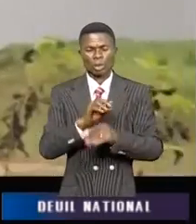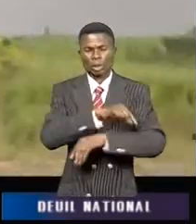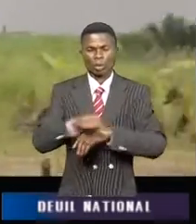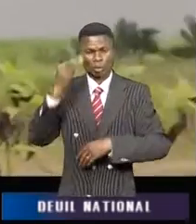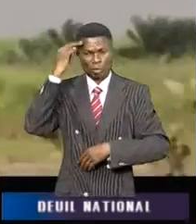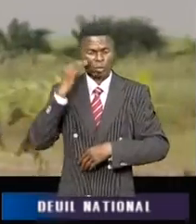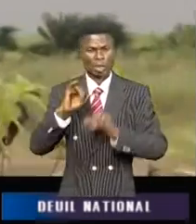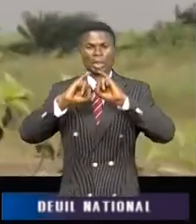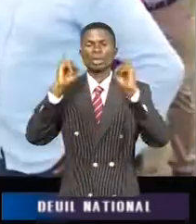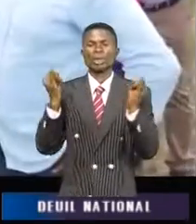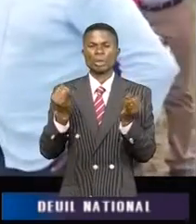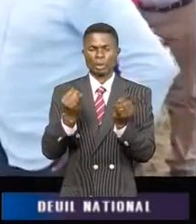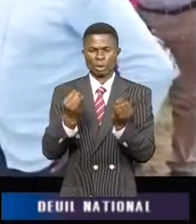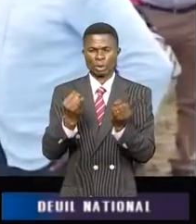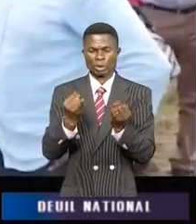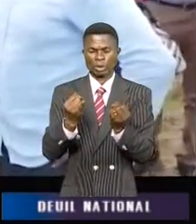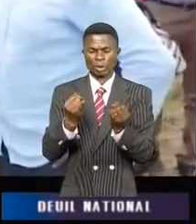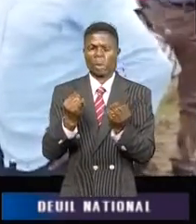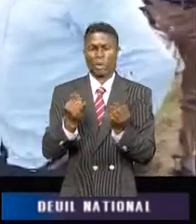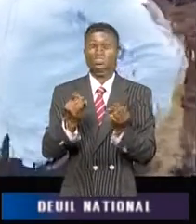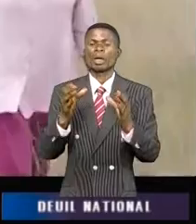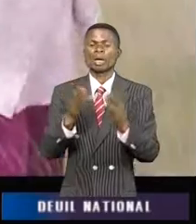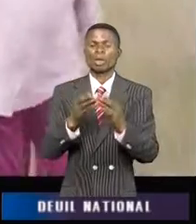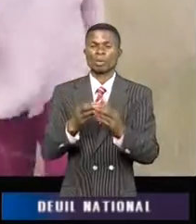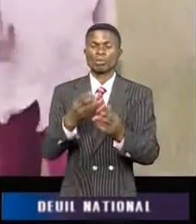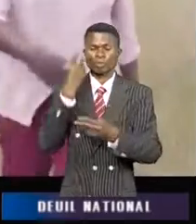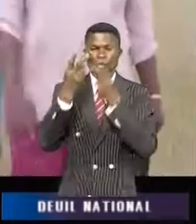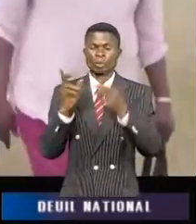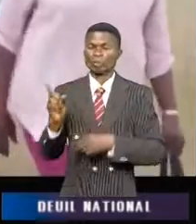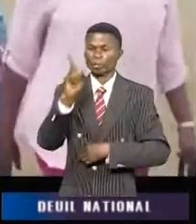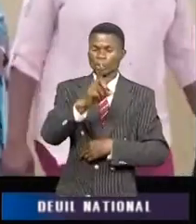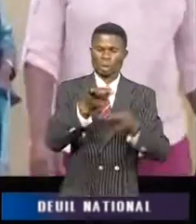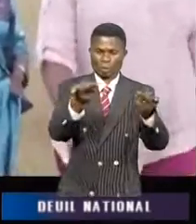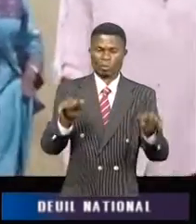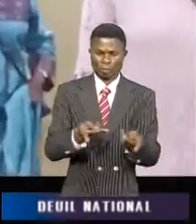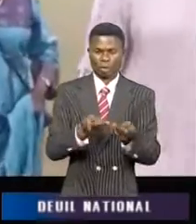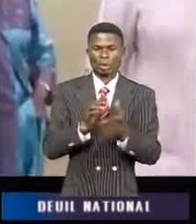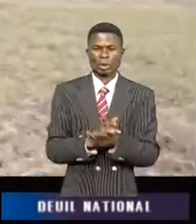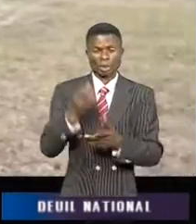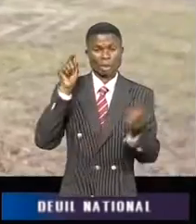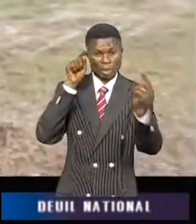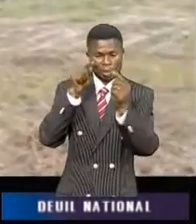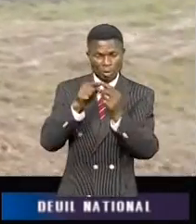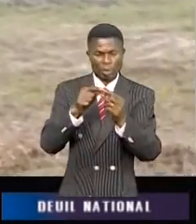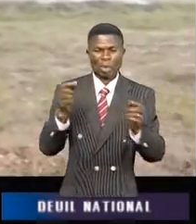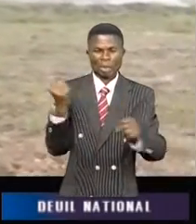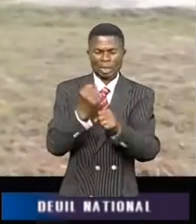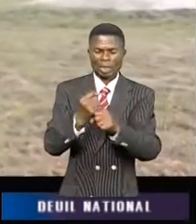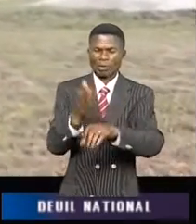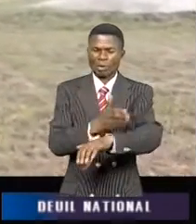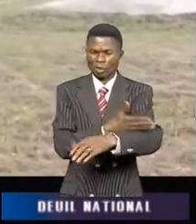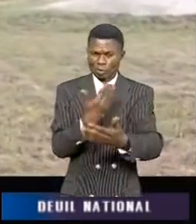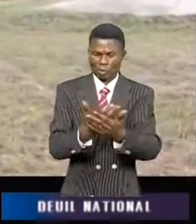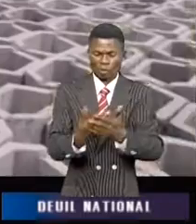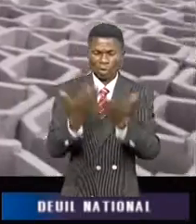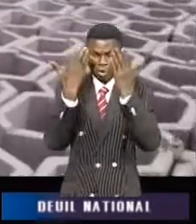ministre de l'Industrie, Jean-Dédoné Kavissé, effectuer une descente sous les sites. C'est dans l'objectif d'accélérer les travaux et les